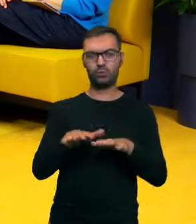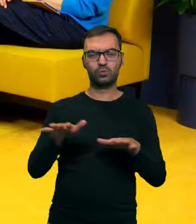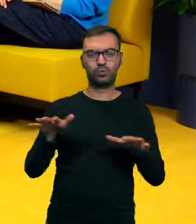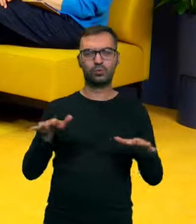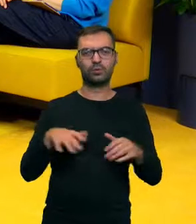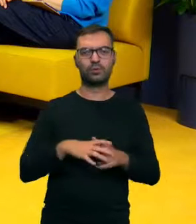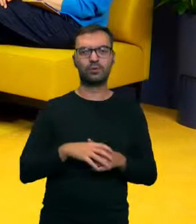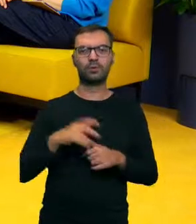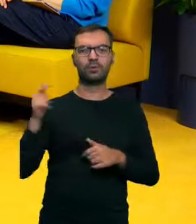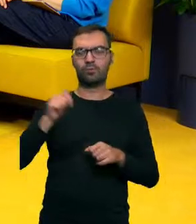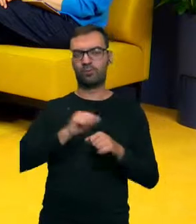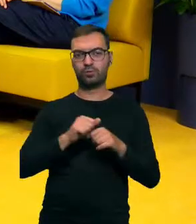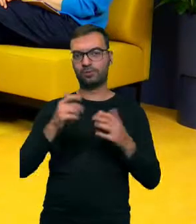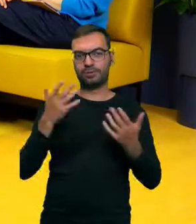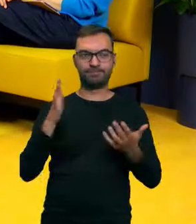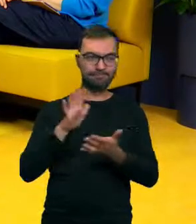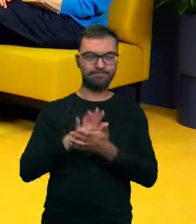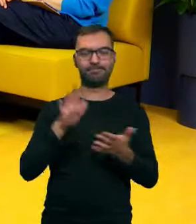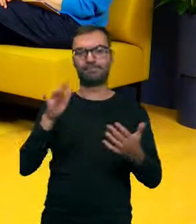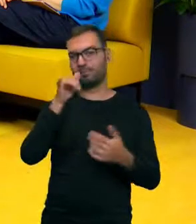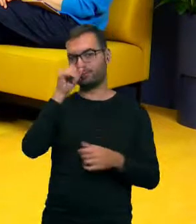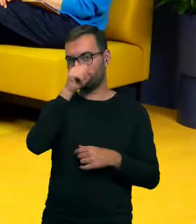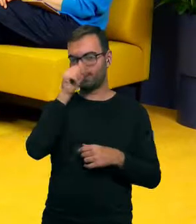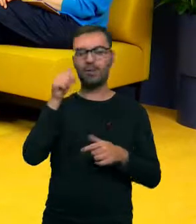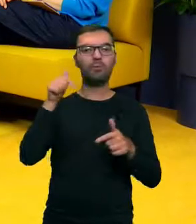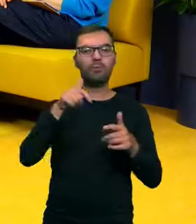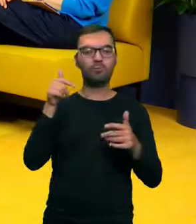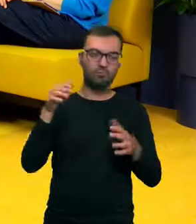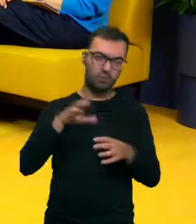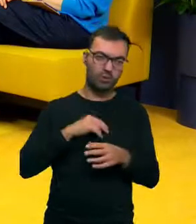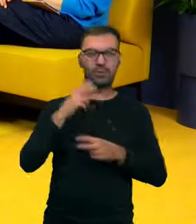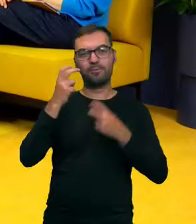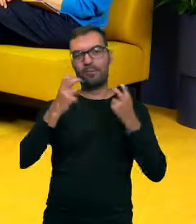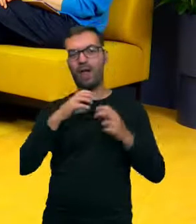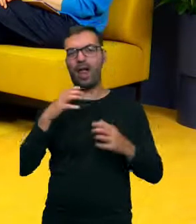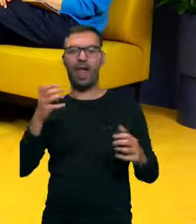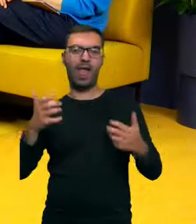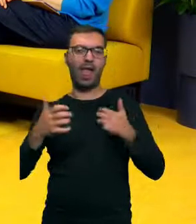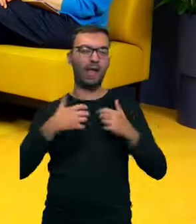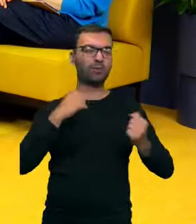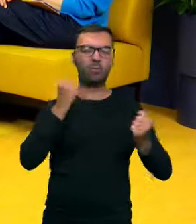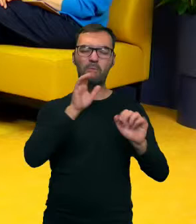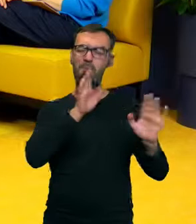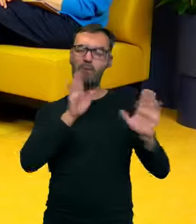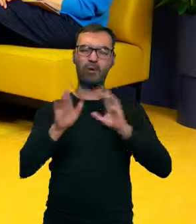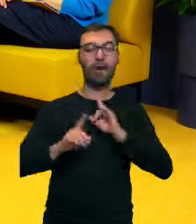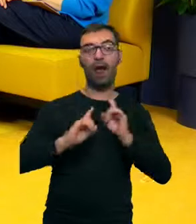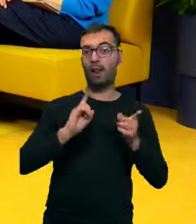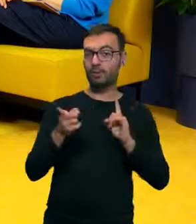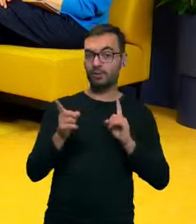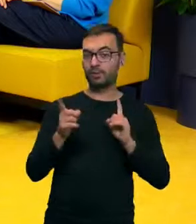na ekranie i musi być jakiś i można poszukać aktora jak najbardziej podobnego, ale